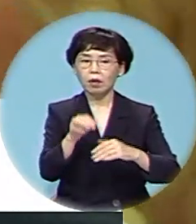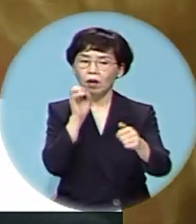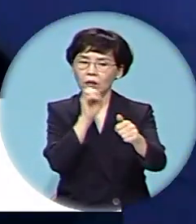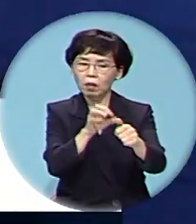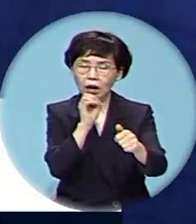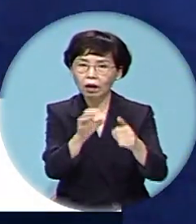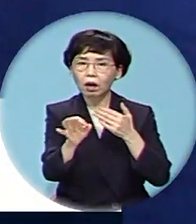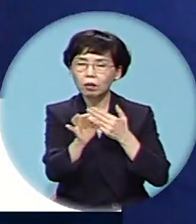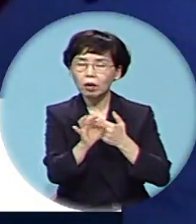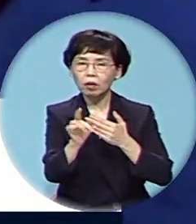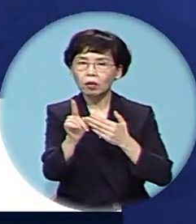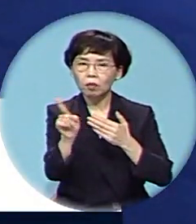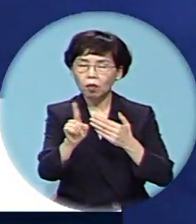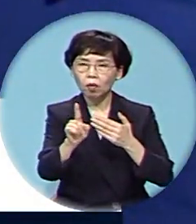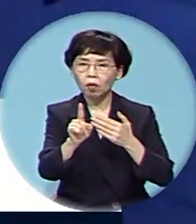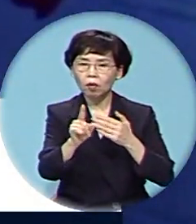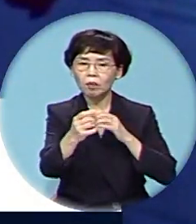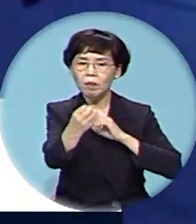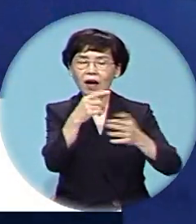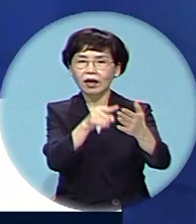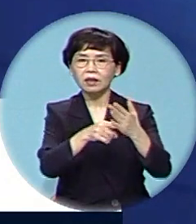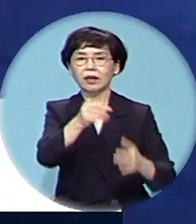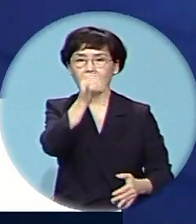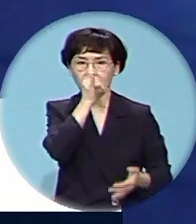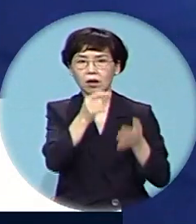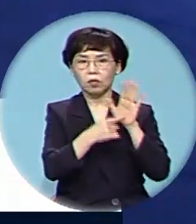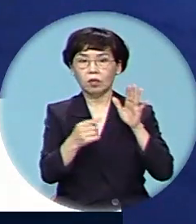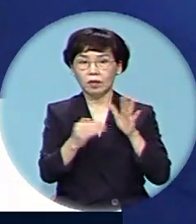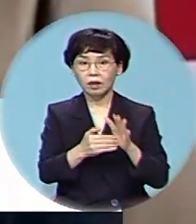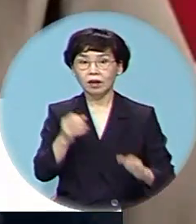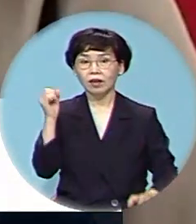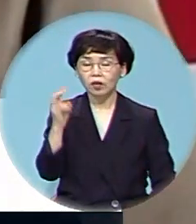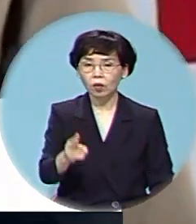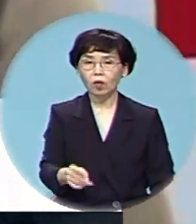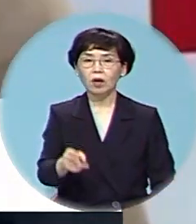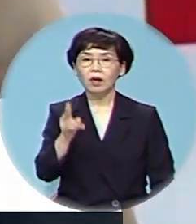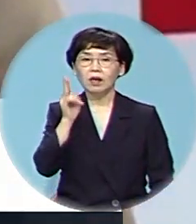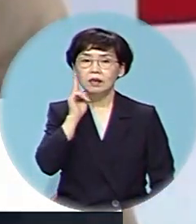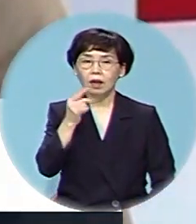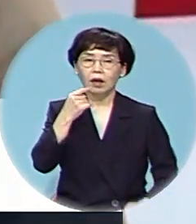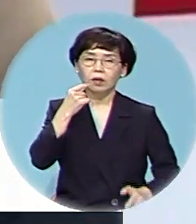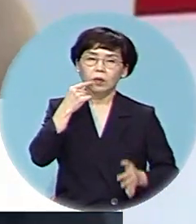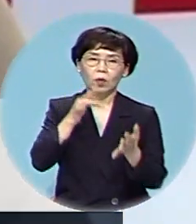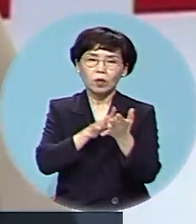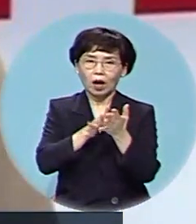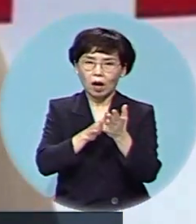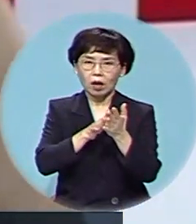그는 언어적인 자극에 반응하고 있다고 밝혔습니다. 그러면서 심각한